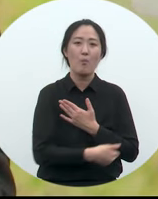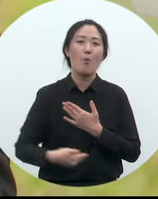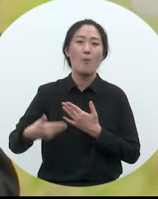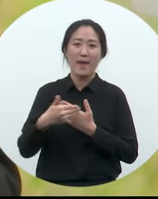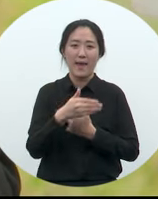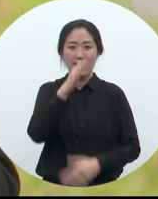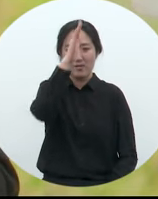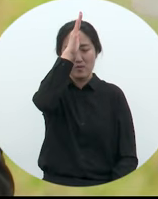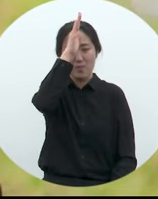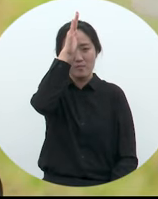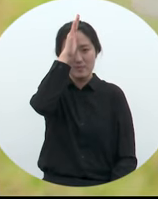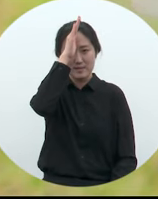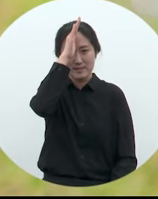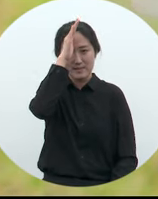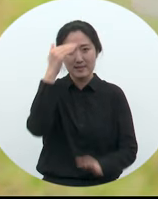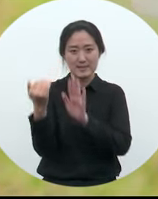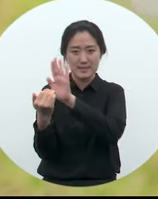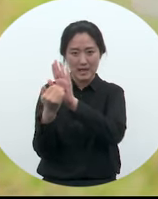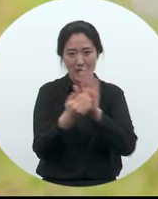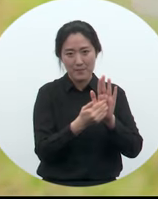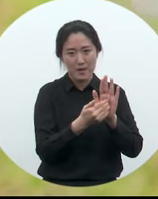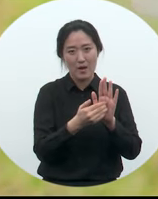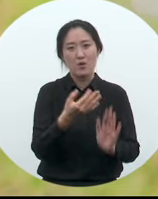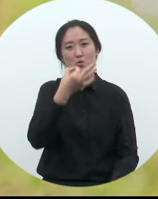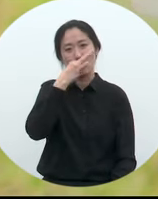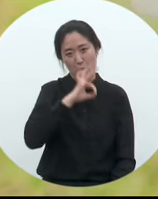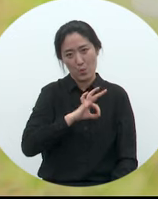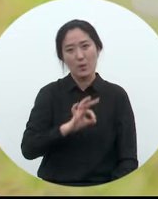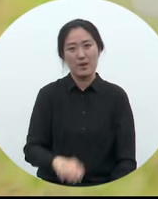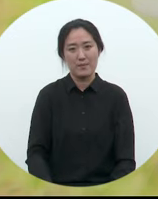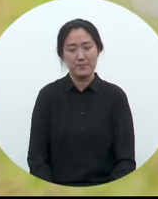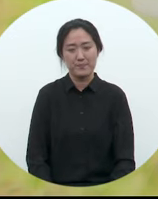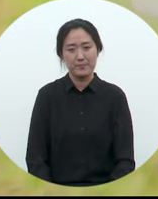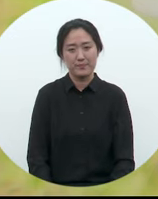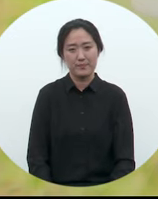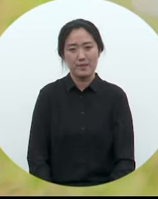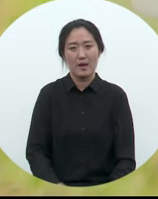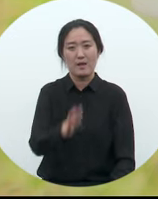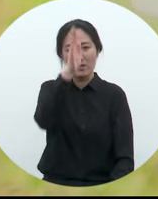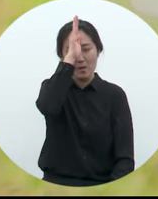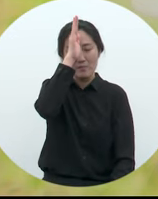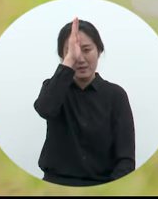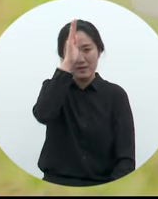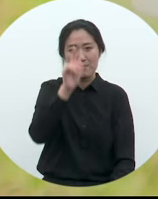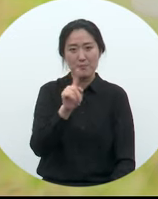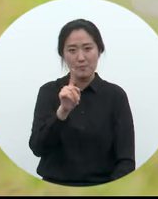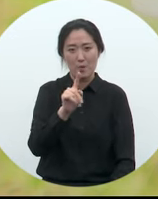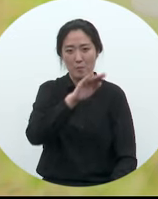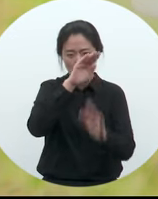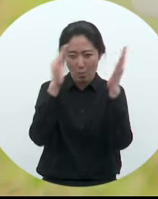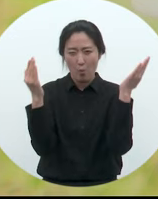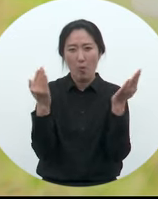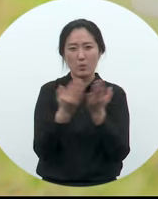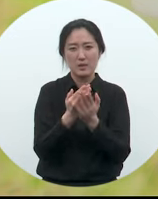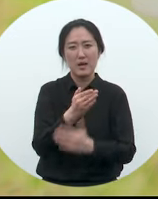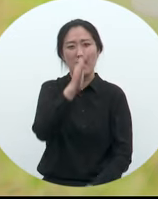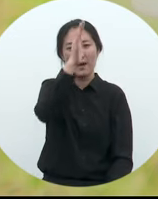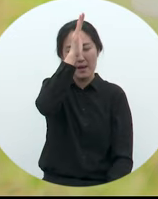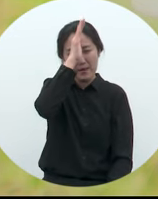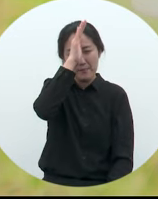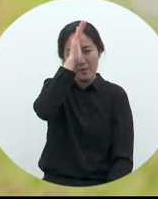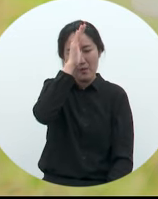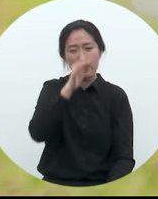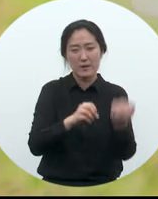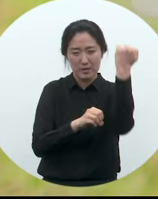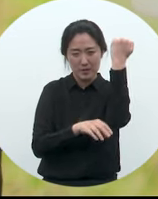우리 몸에 염증을 없애주는데 아주 효과적으로 작용을 합니다. 염증이라고 하는 것은 만병의